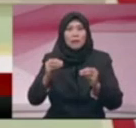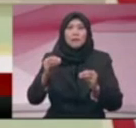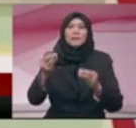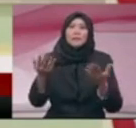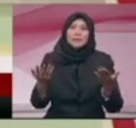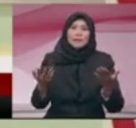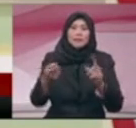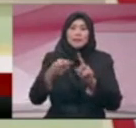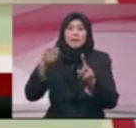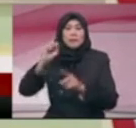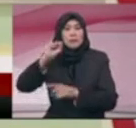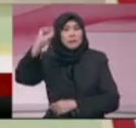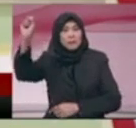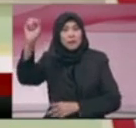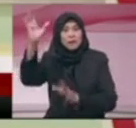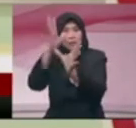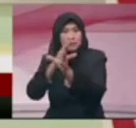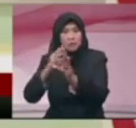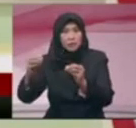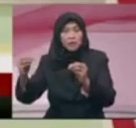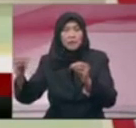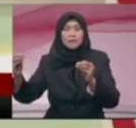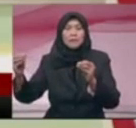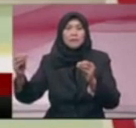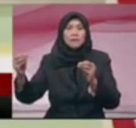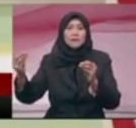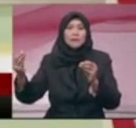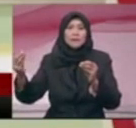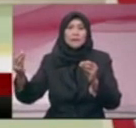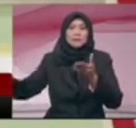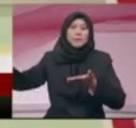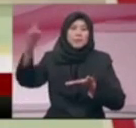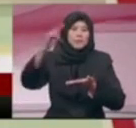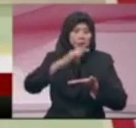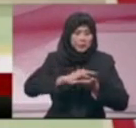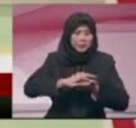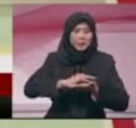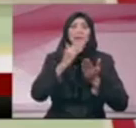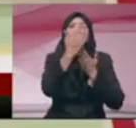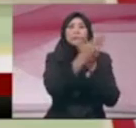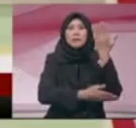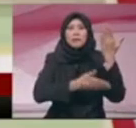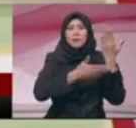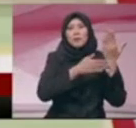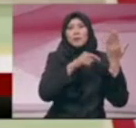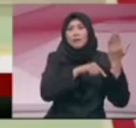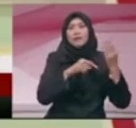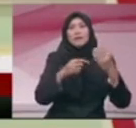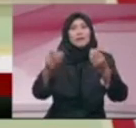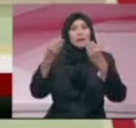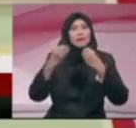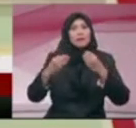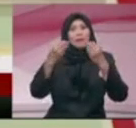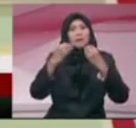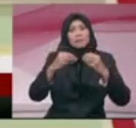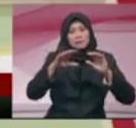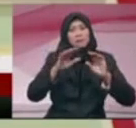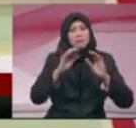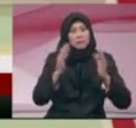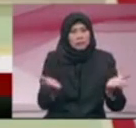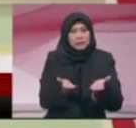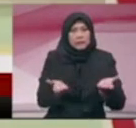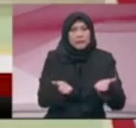Dari Sabah dan Sarawak balik ke Semenanjung untuk meneruskan pengajaran mereka di